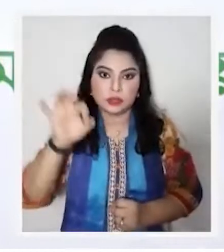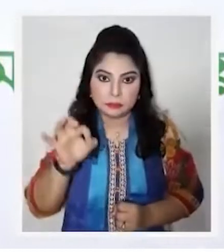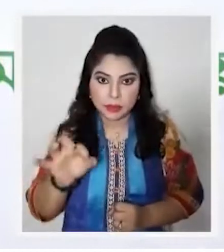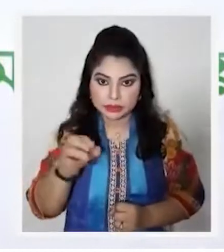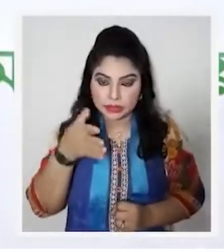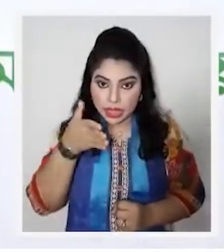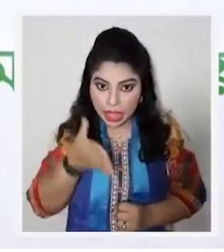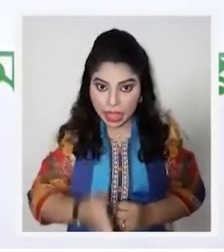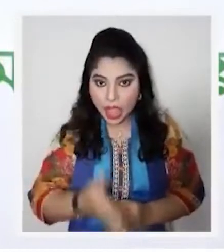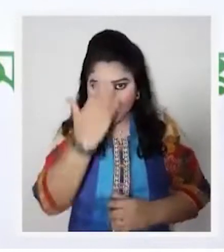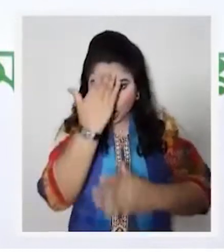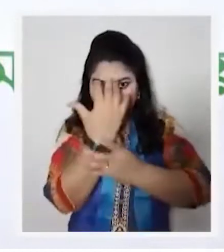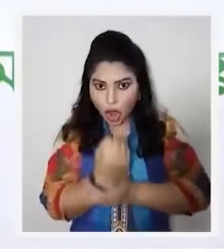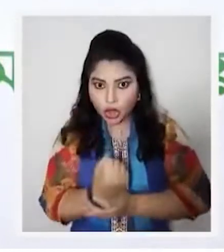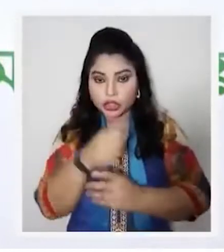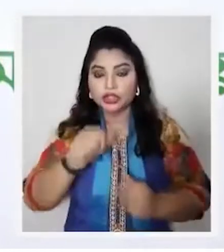2,856 জন এবং শনাক্তের হার